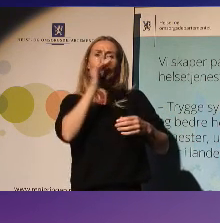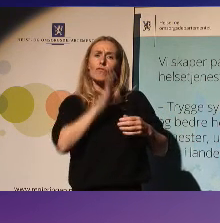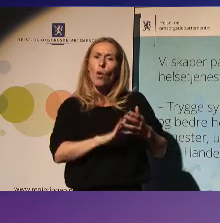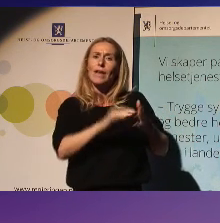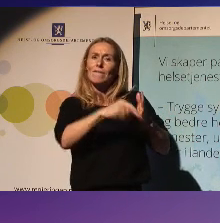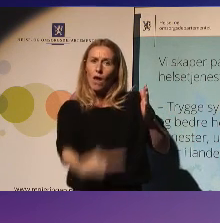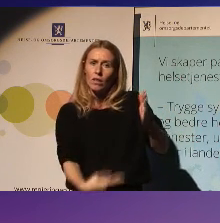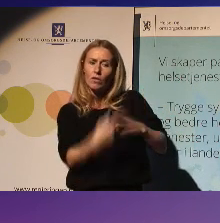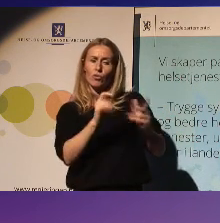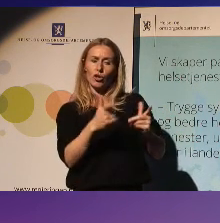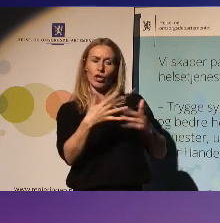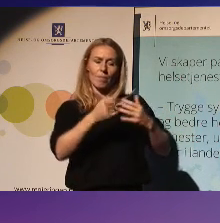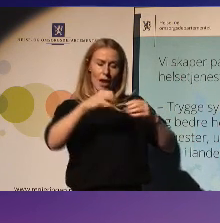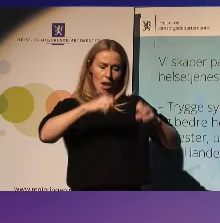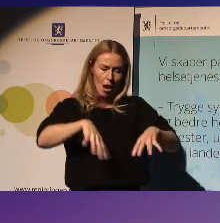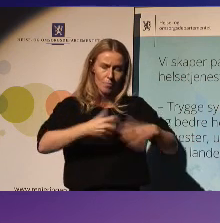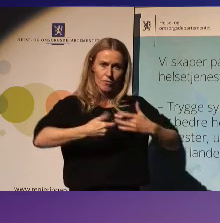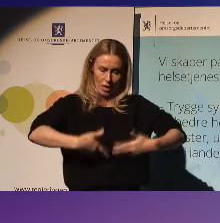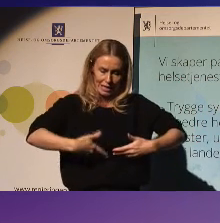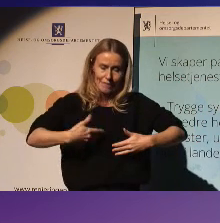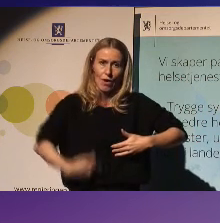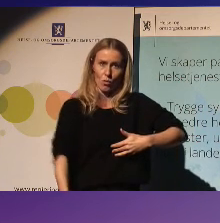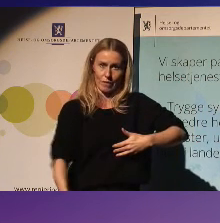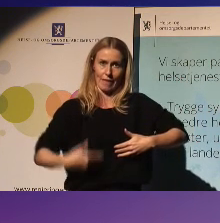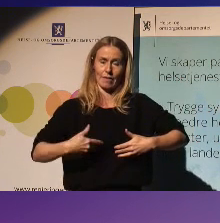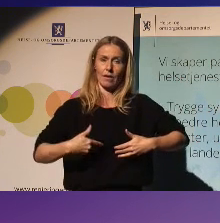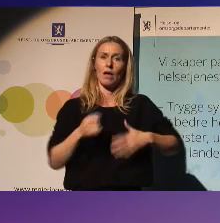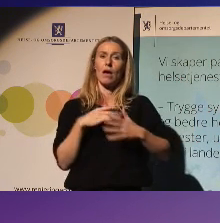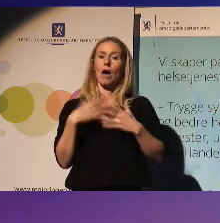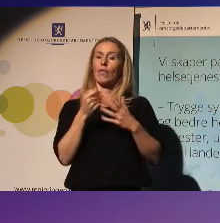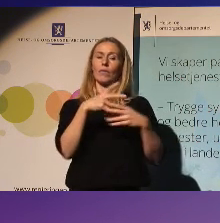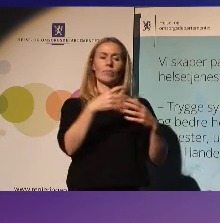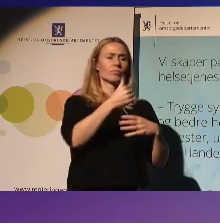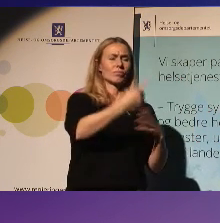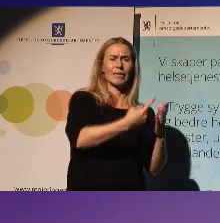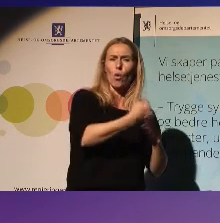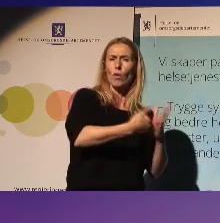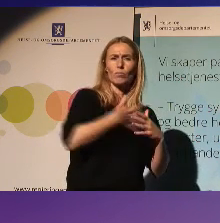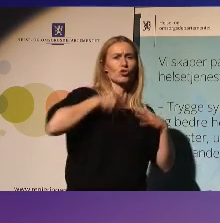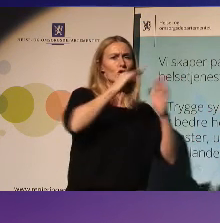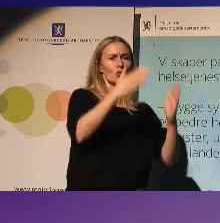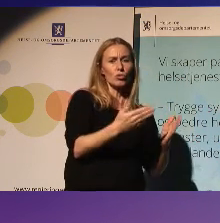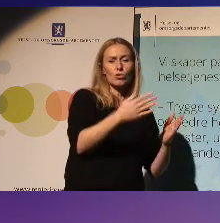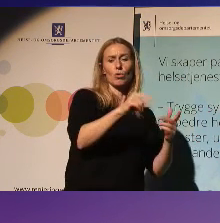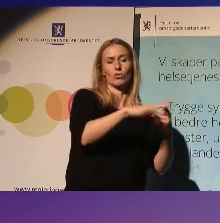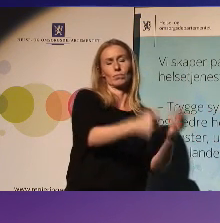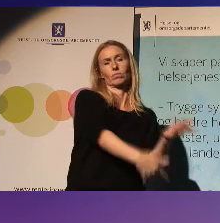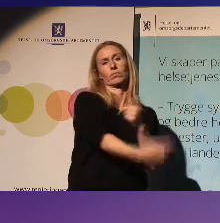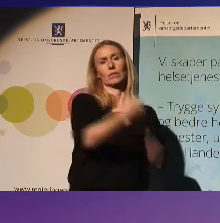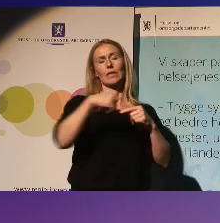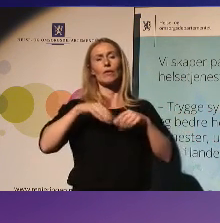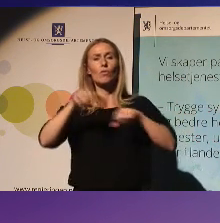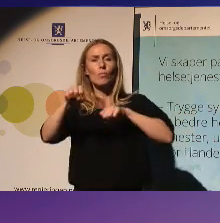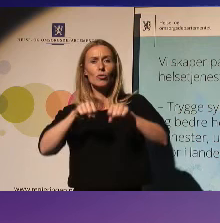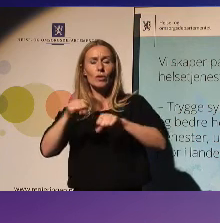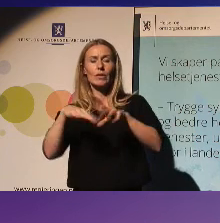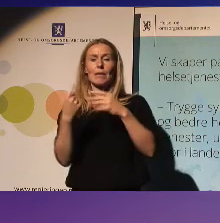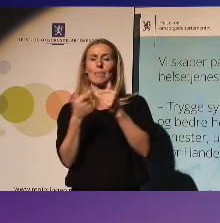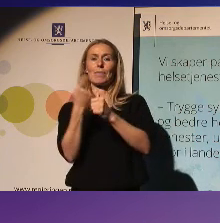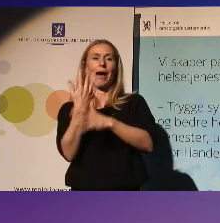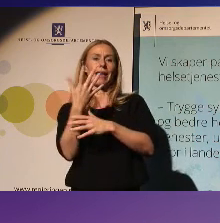og ned. Han hadde tilbrakt nesten et år på sykehus og ventet tilbake til kommunen og til